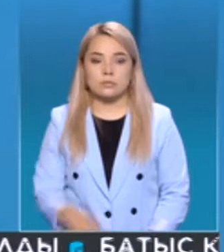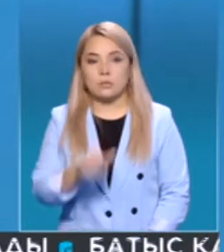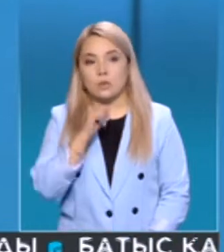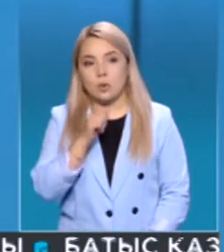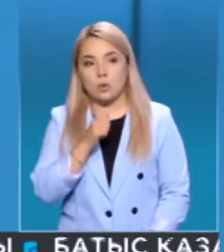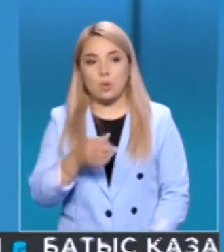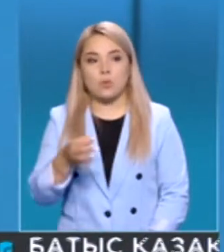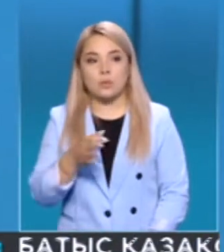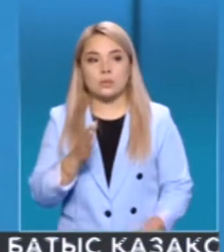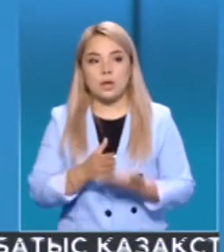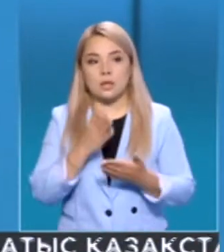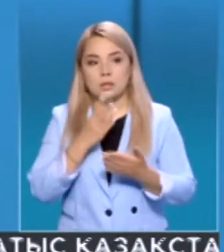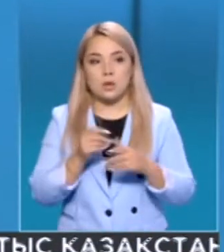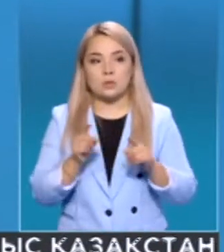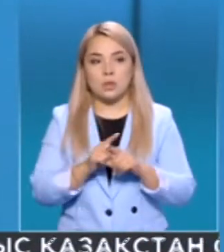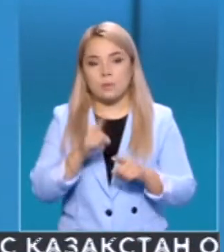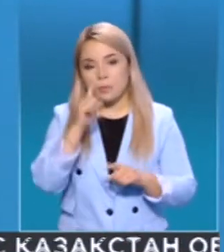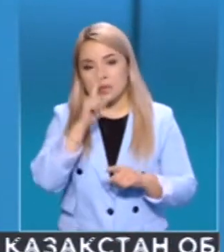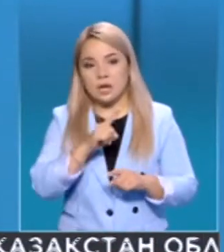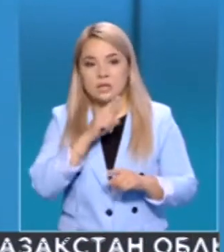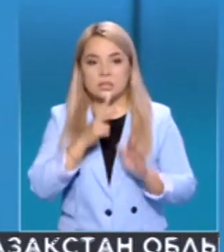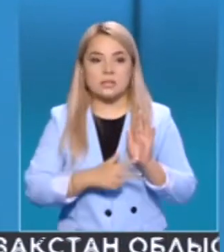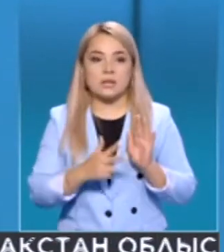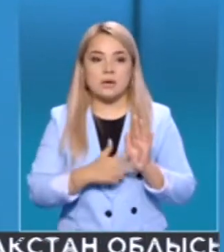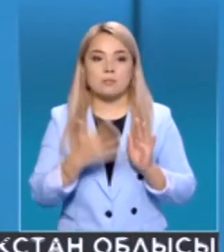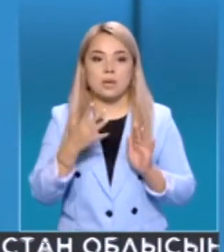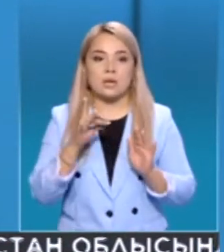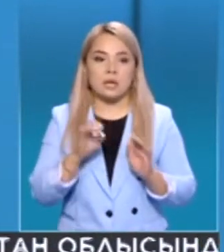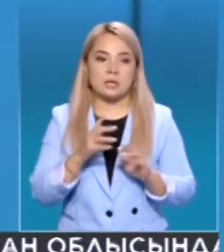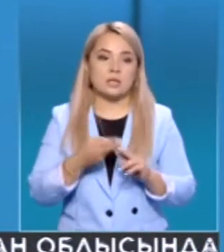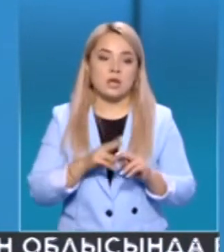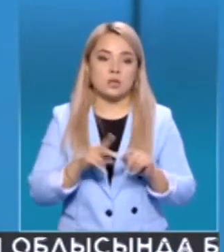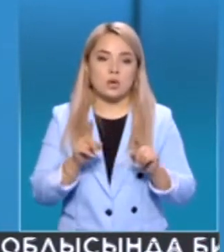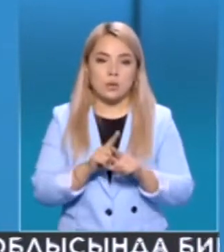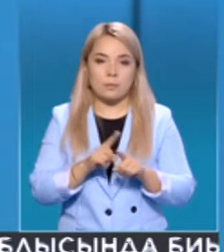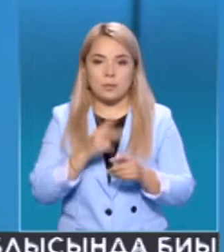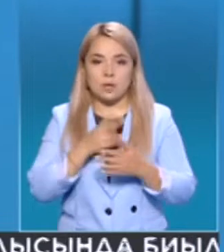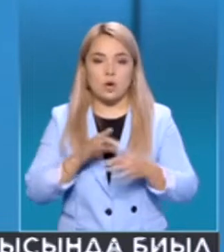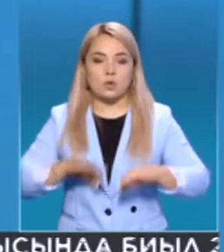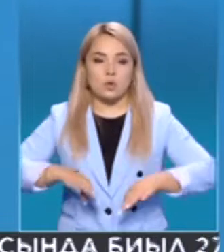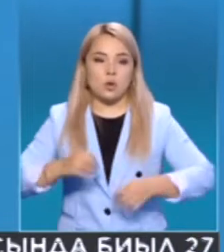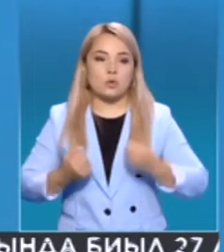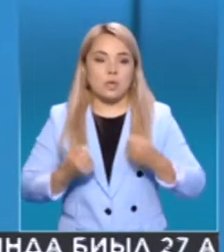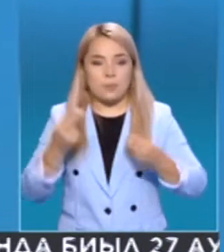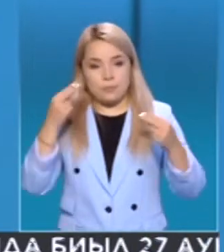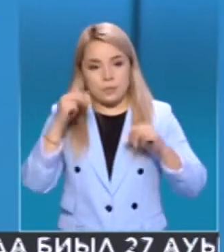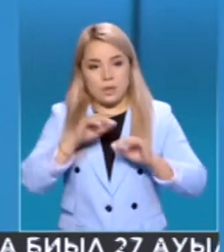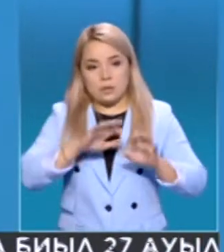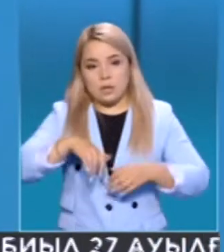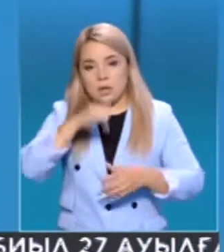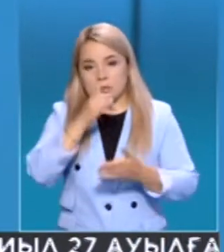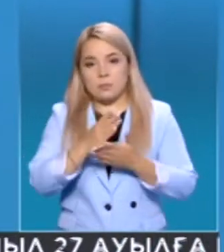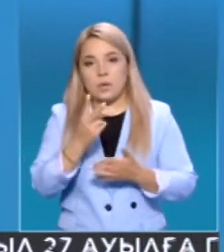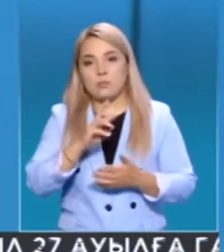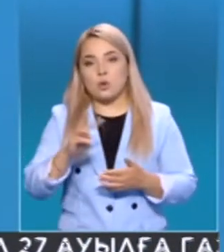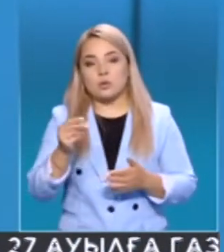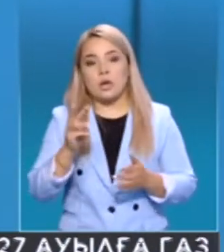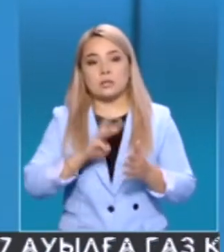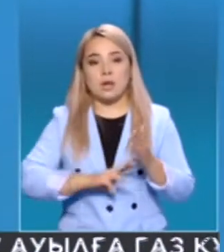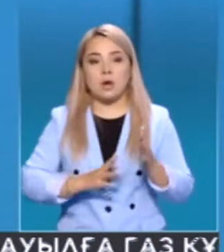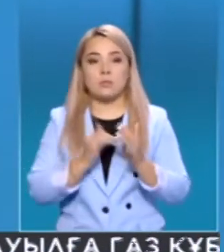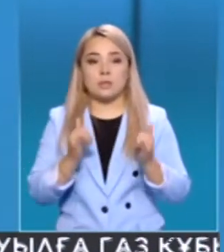Қостанай облысының Рудный қаласында бір айда 85 рет жол ережесін бұзған жүргізуші ұсталды. Айыппұл сомасы 2 миллион теңгеден